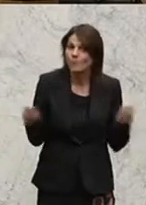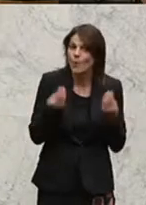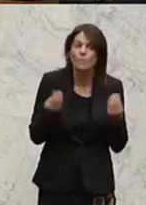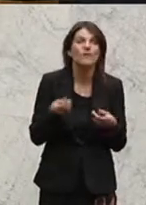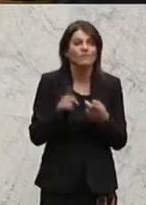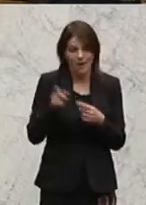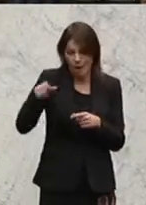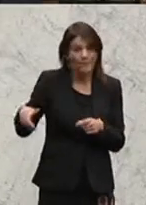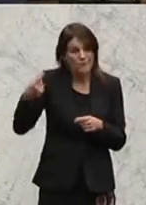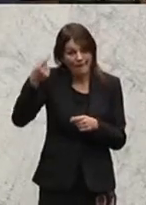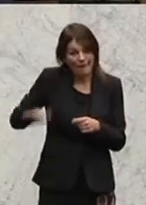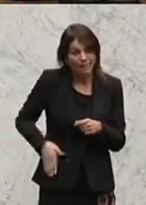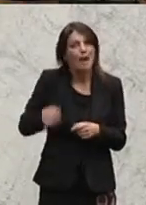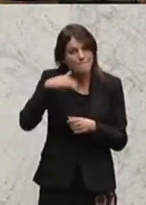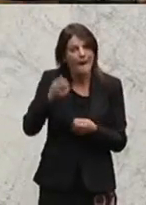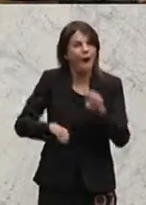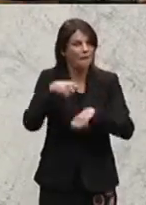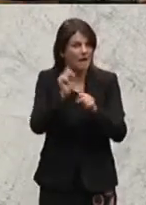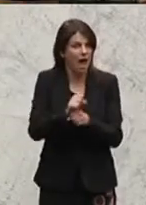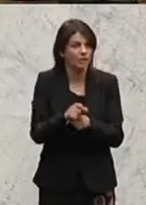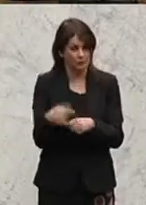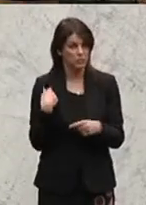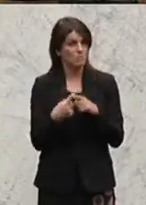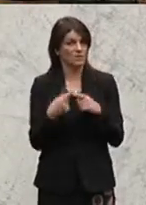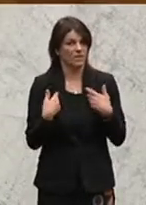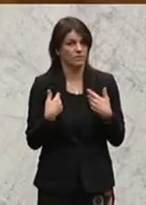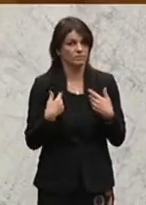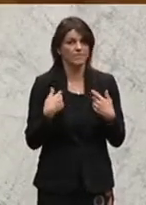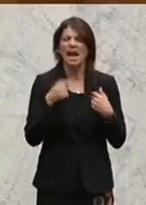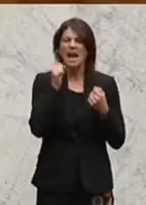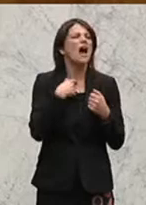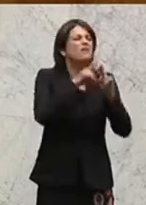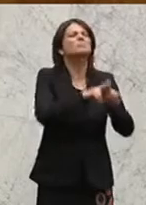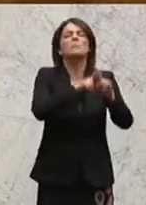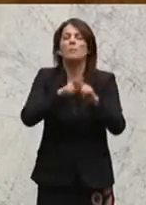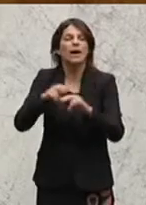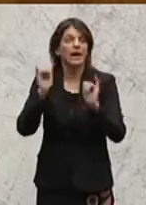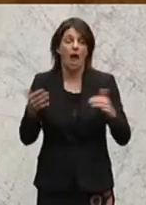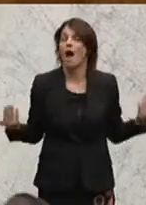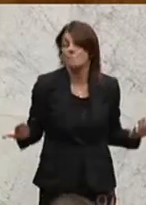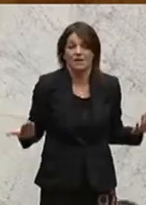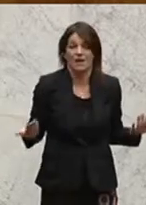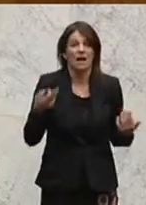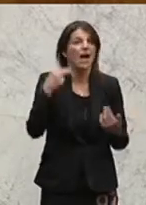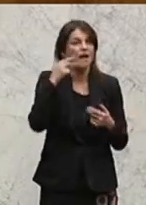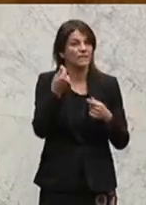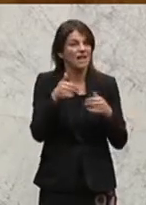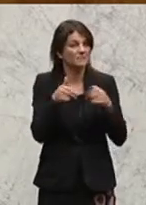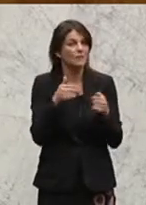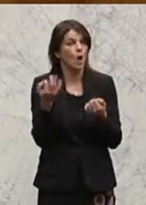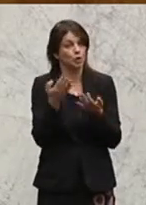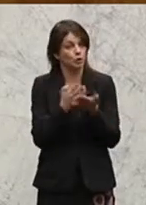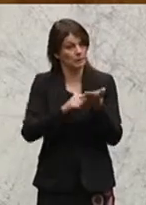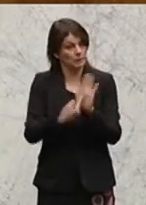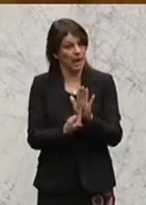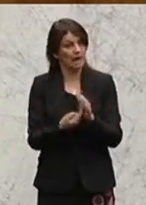durch diese vermehrte Kaufkraft, und das finde ich gut. Man kann jetzt jeden hier das Blaue vom Himmel versprechen. Nur unser Finanzminister hat es uns heute schon dargelegt.